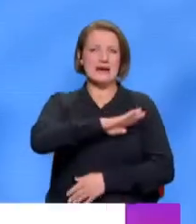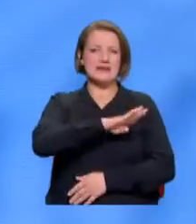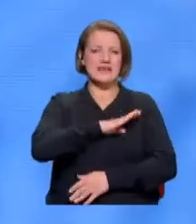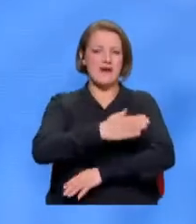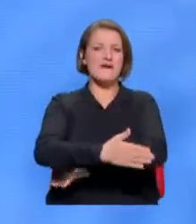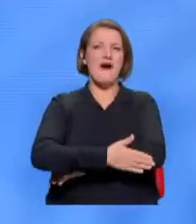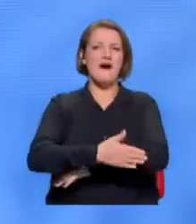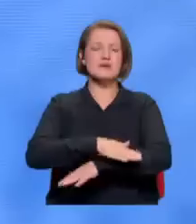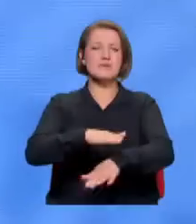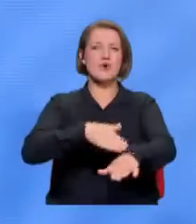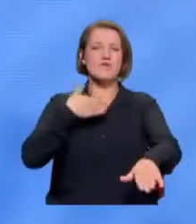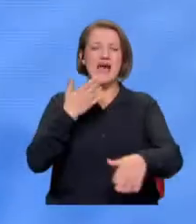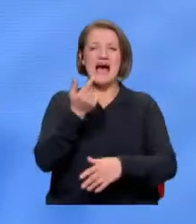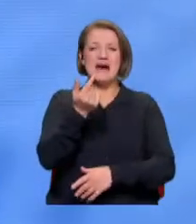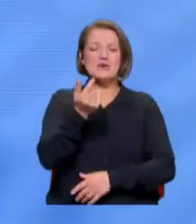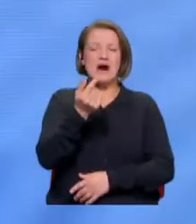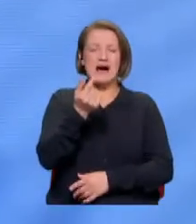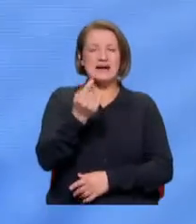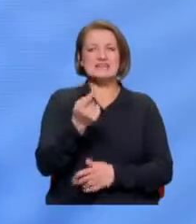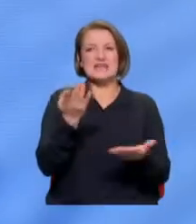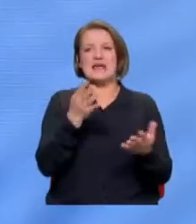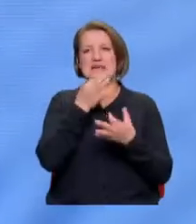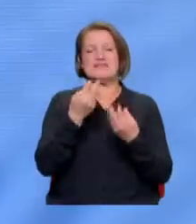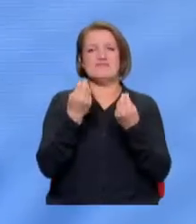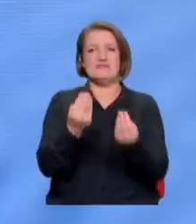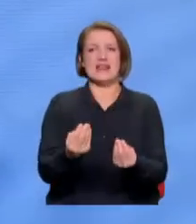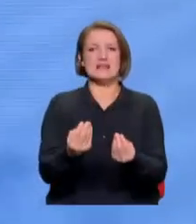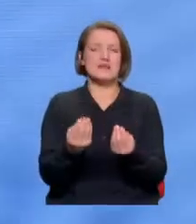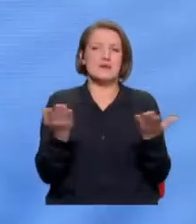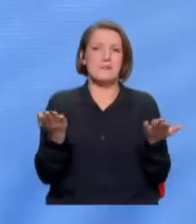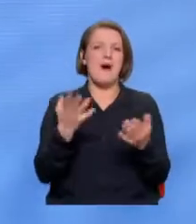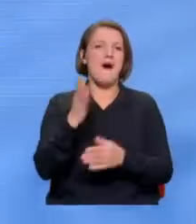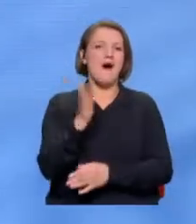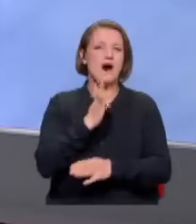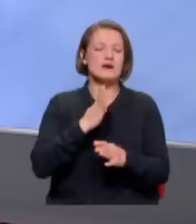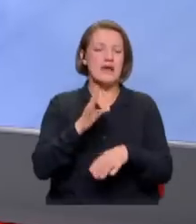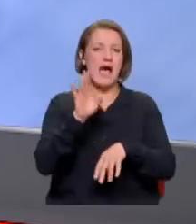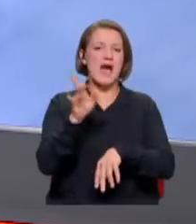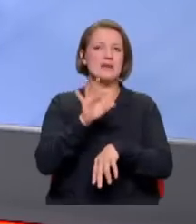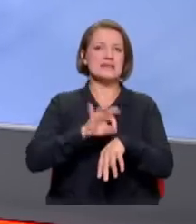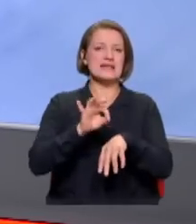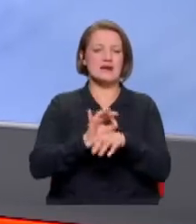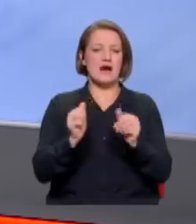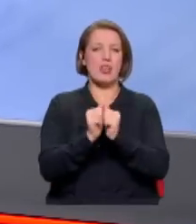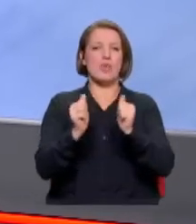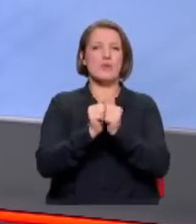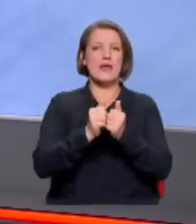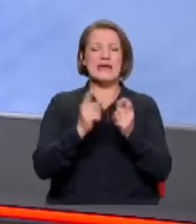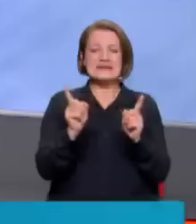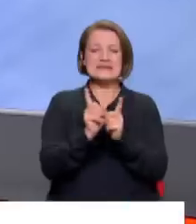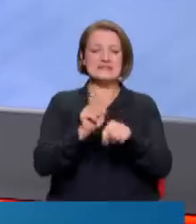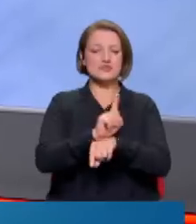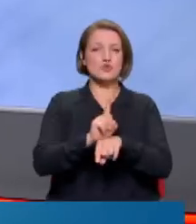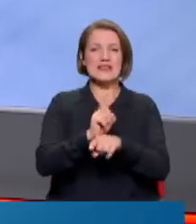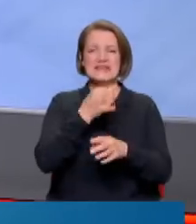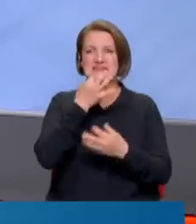yağdırmaya kısmen izin verildi acı her dakika Katlanıyor kısmen izin verildi kısa süreli